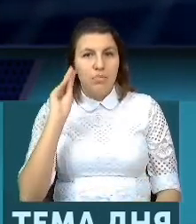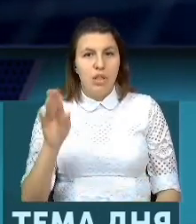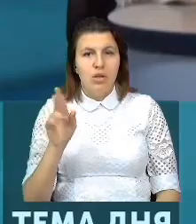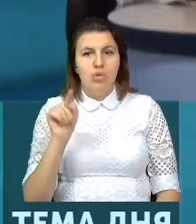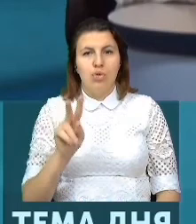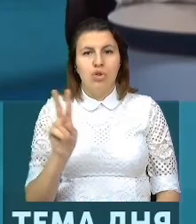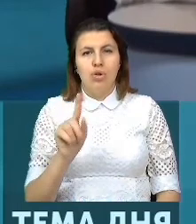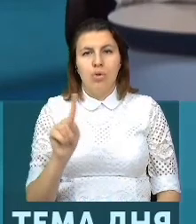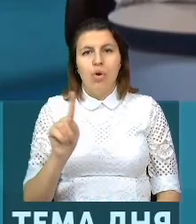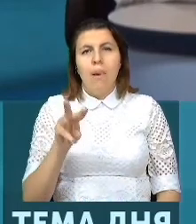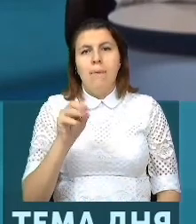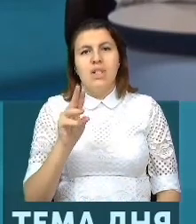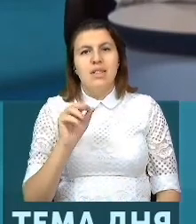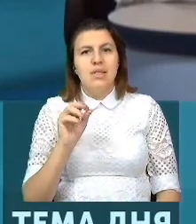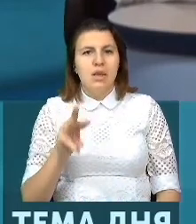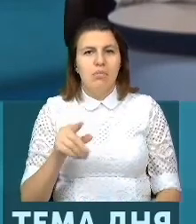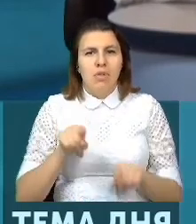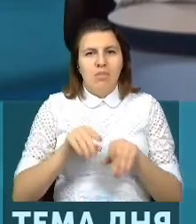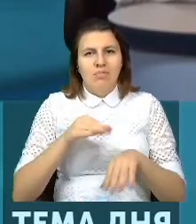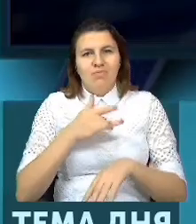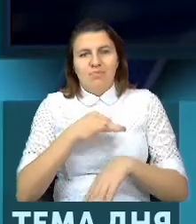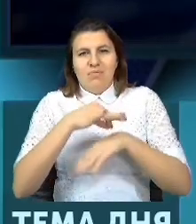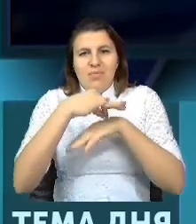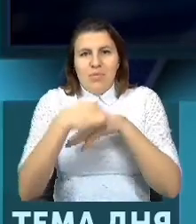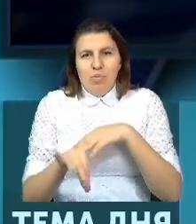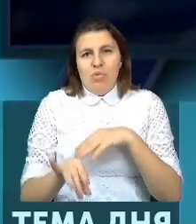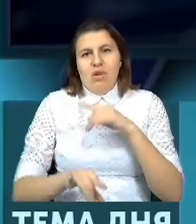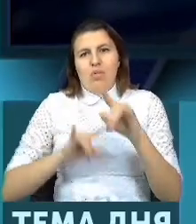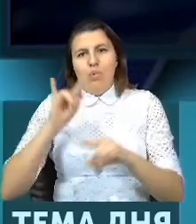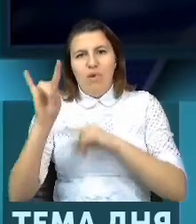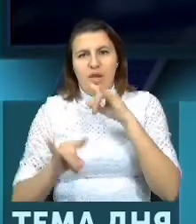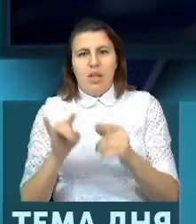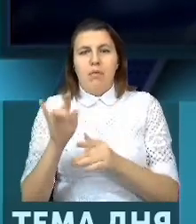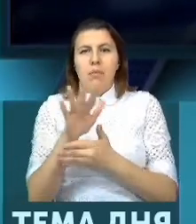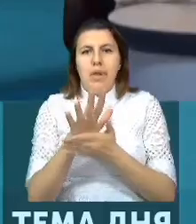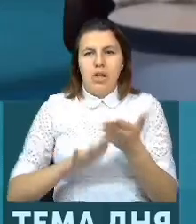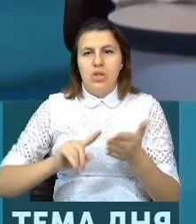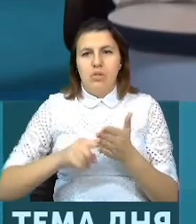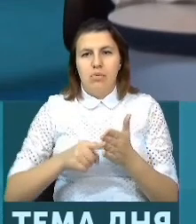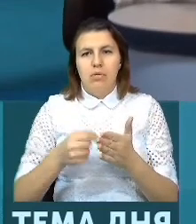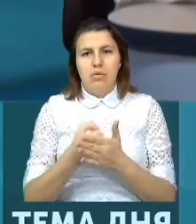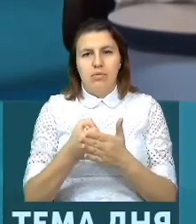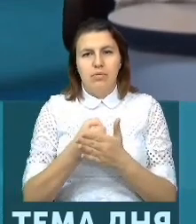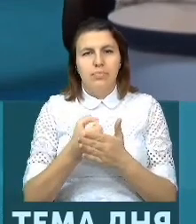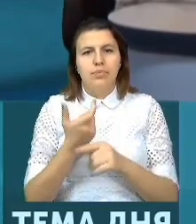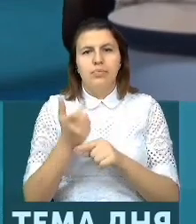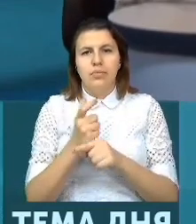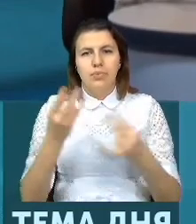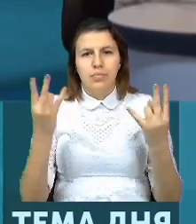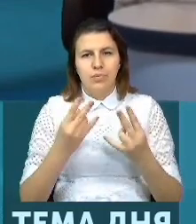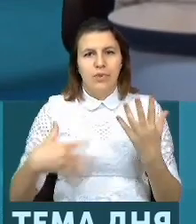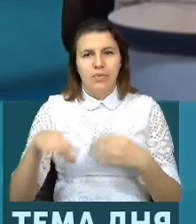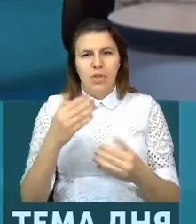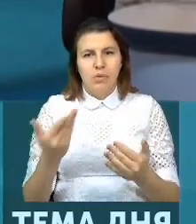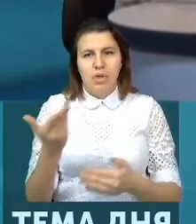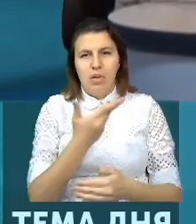так остро реагує на цю ситуацію, його говоримо, продовжувати свою роботу. Вона дуже потрібна всім нам. Пане Віталію, що скажете?